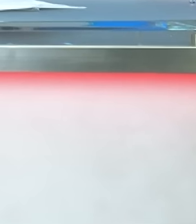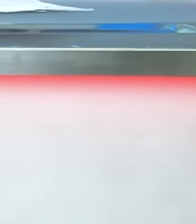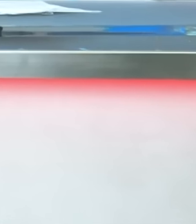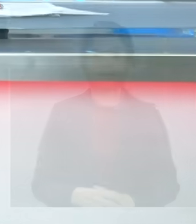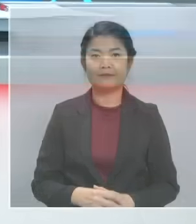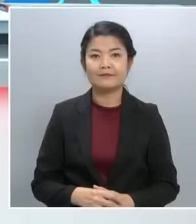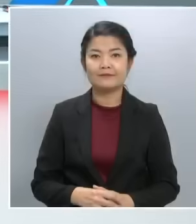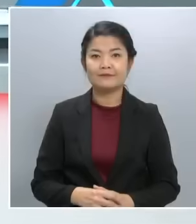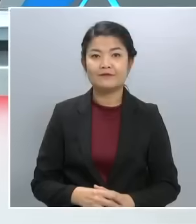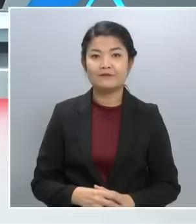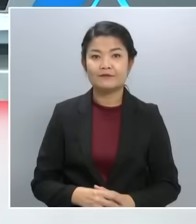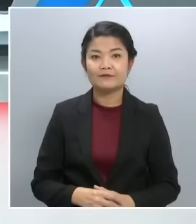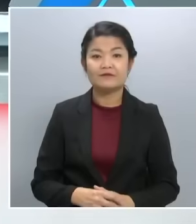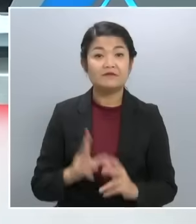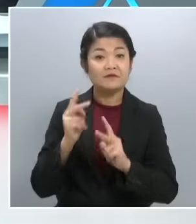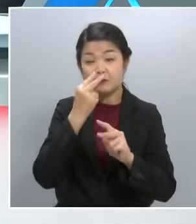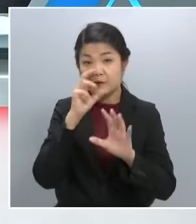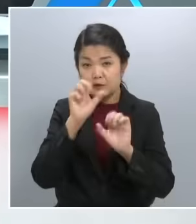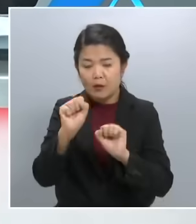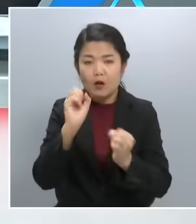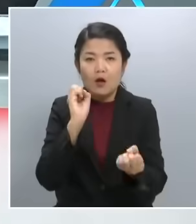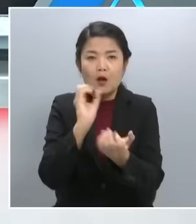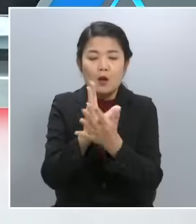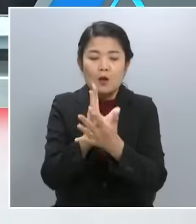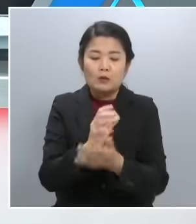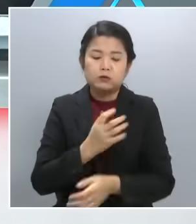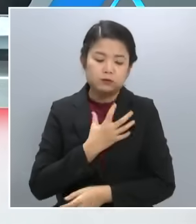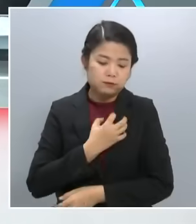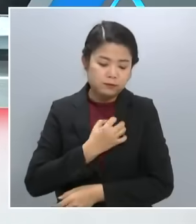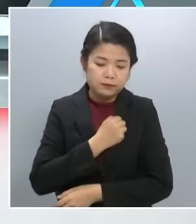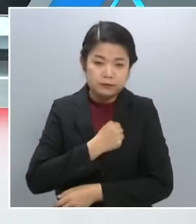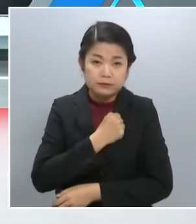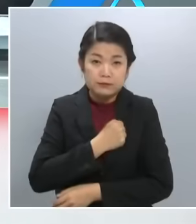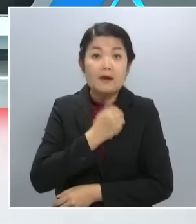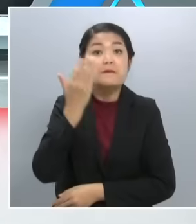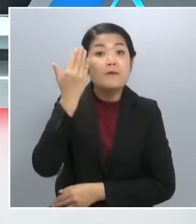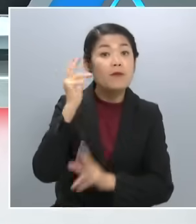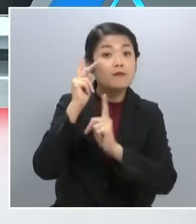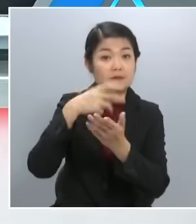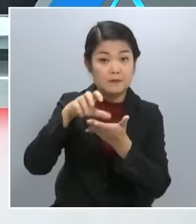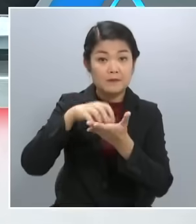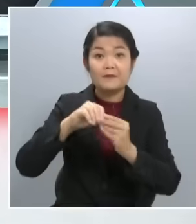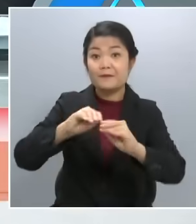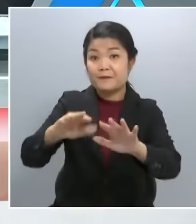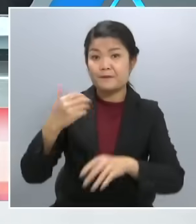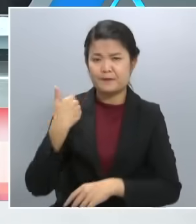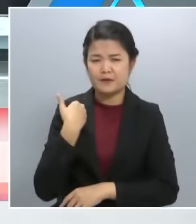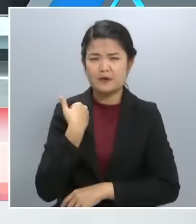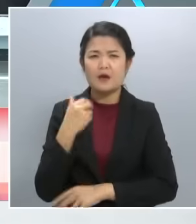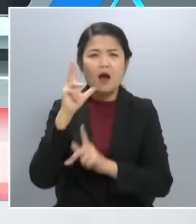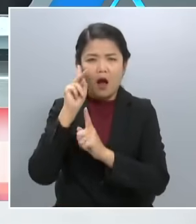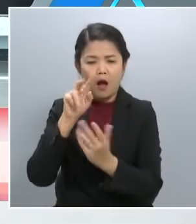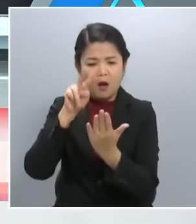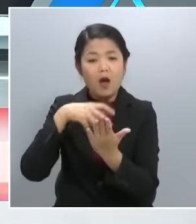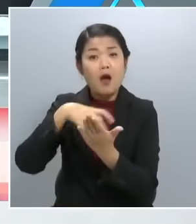คุณผู้ชมครับไปดูอีกหนึ่งข่าวสะเทือนใจนะฮะที่เมื่อวานนี้พี่หมวยก็ได้มีการนำเสนอเรื่องนี้ด้วยเหมือนกันผมเองก็อ่านเรื่องนี้ไปเหมือนกันนะ